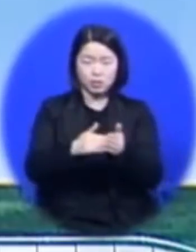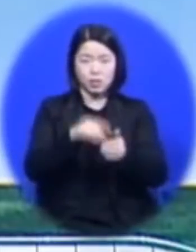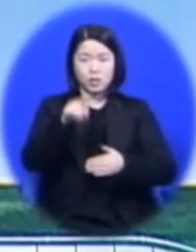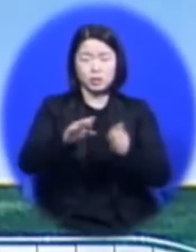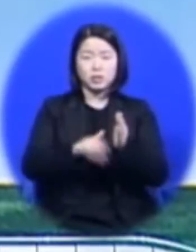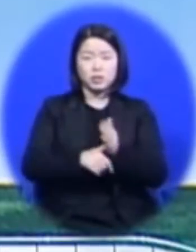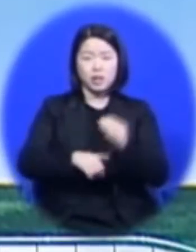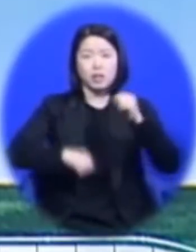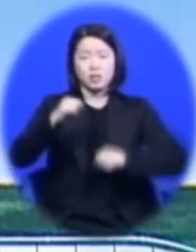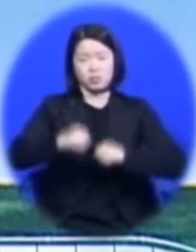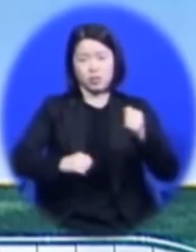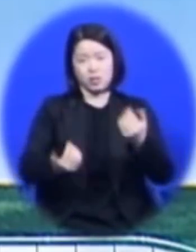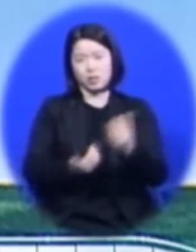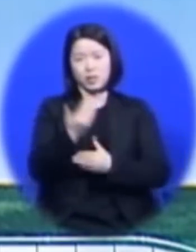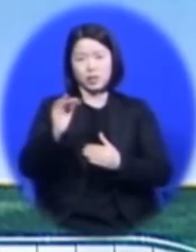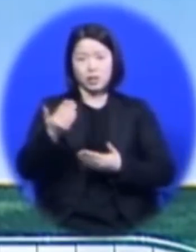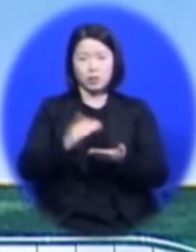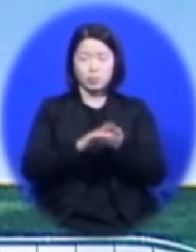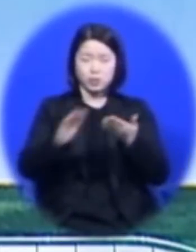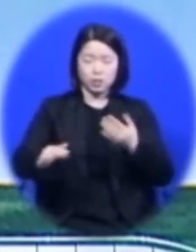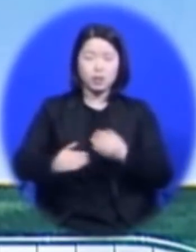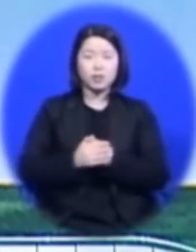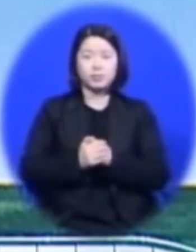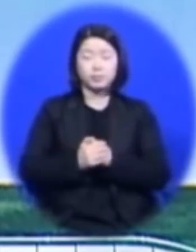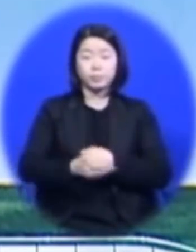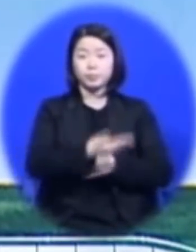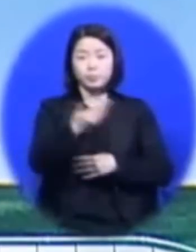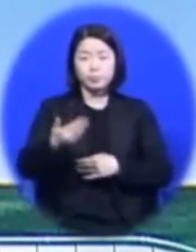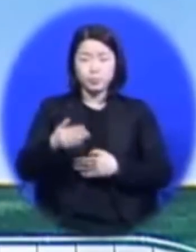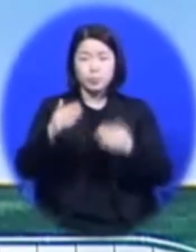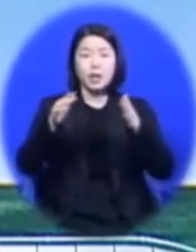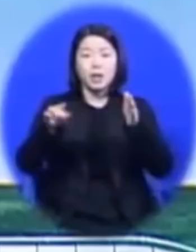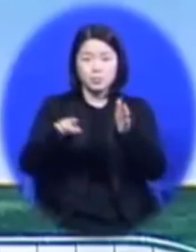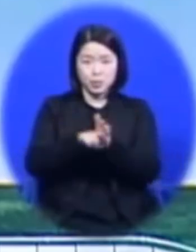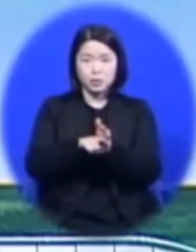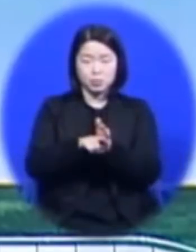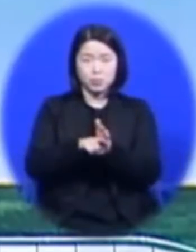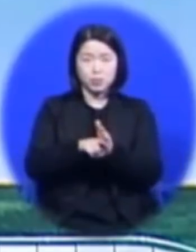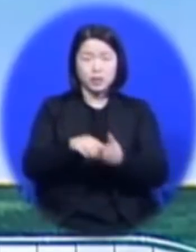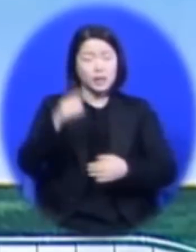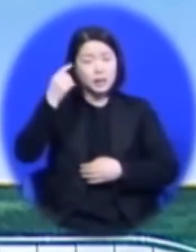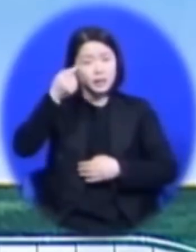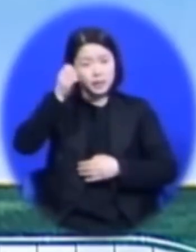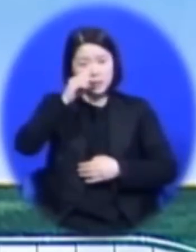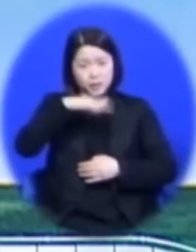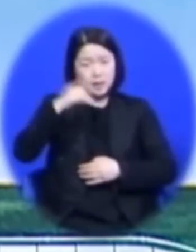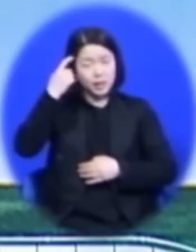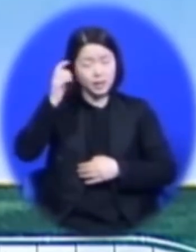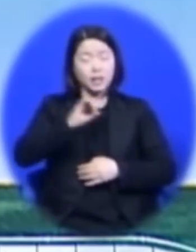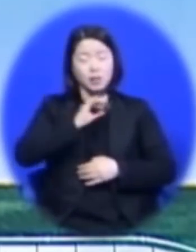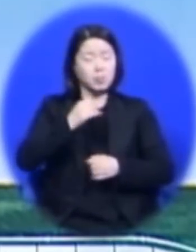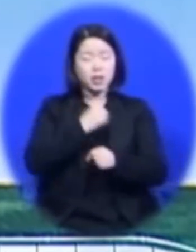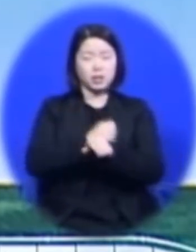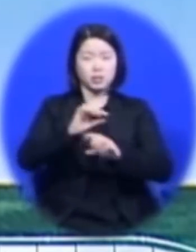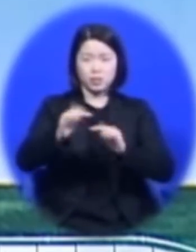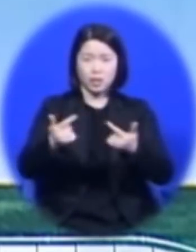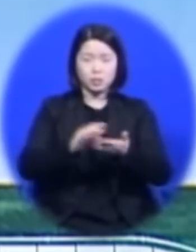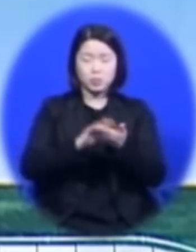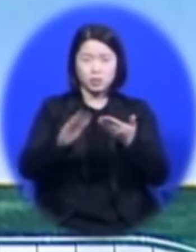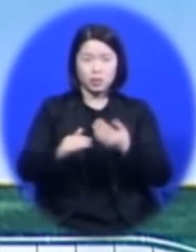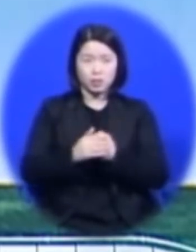역사가의 러너 여러분 믿음은 그냥 생각만 하는게 아닙니다